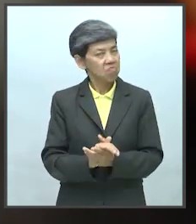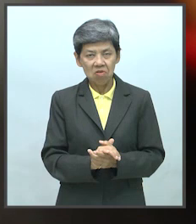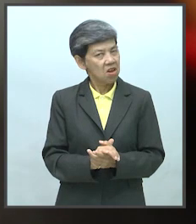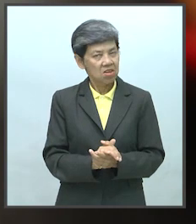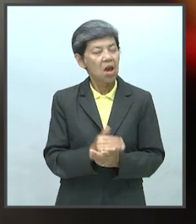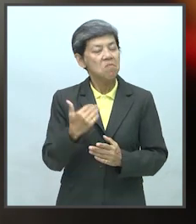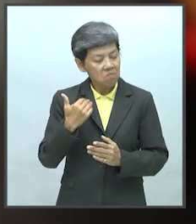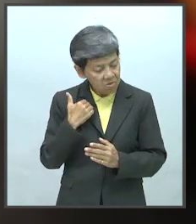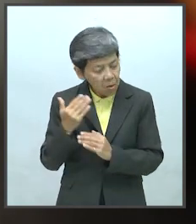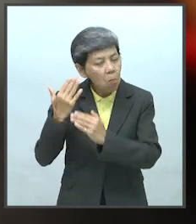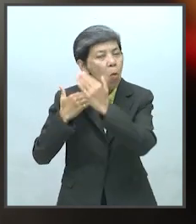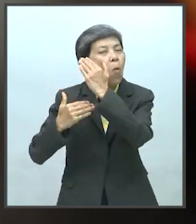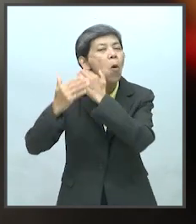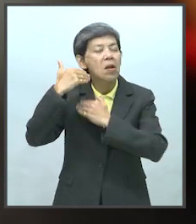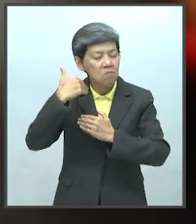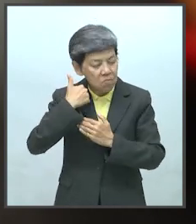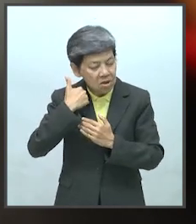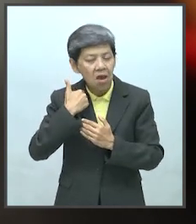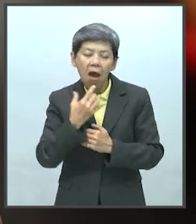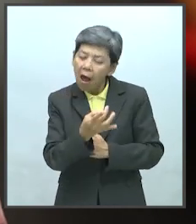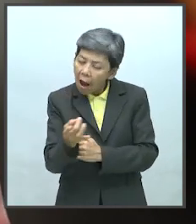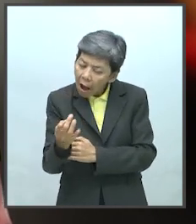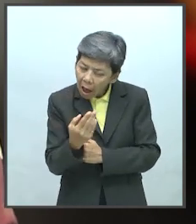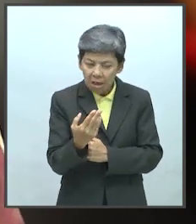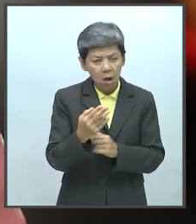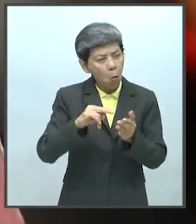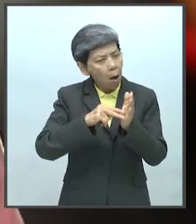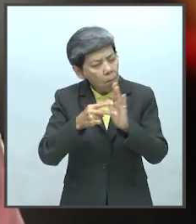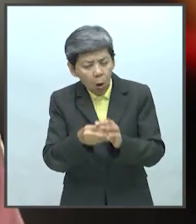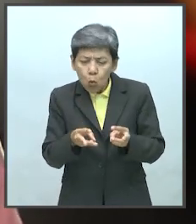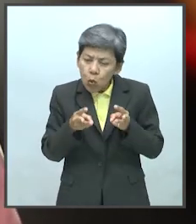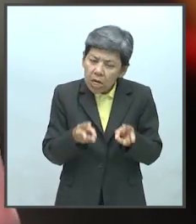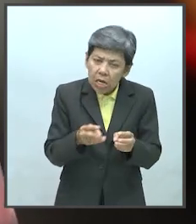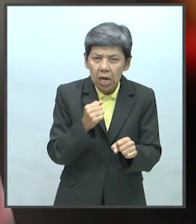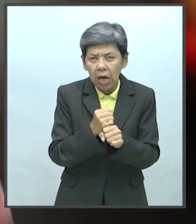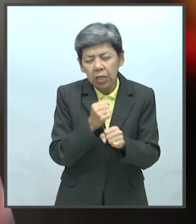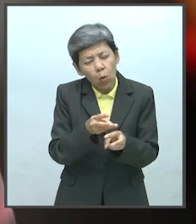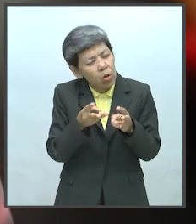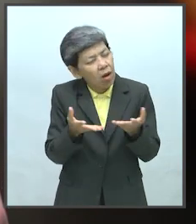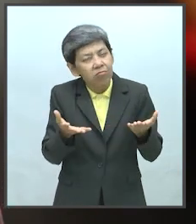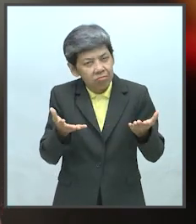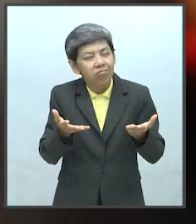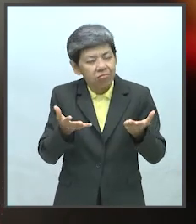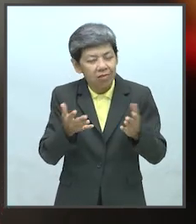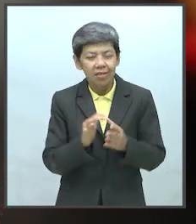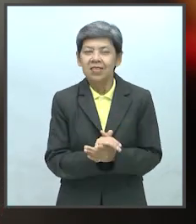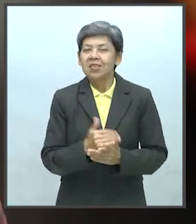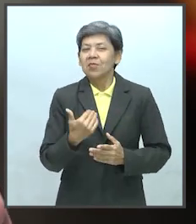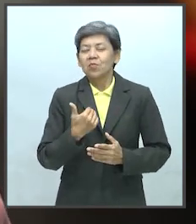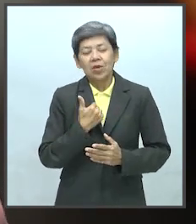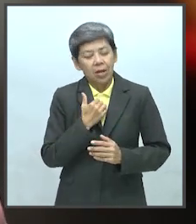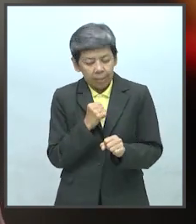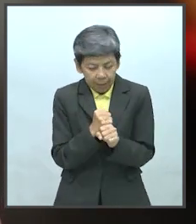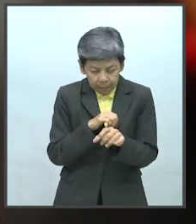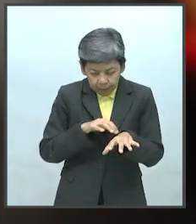ล้วก็จบไปไม่ใช่แบบนั้น ชื่อ ใช่ครับความหมายวิธีการทำการขั้นตอนทุกสิ่งทุกอย่างนี้